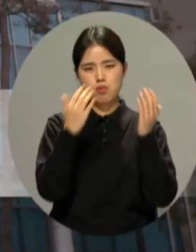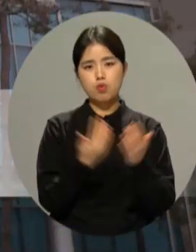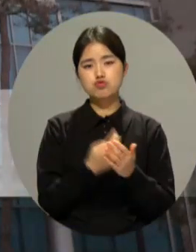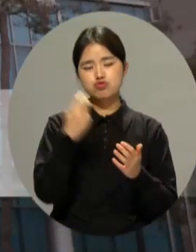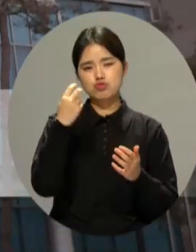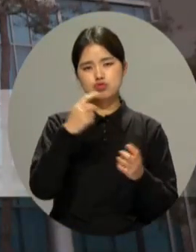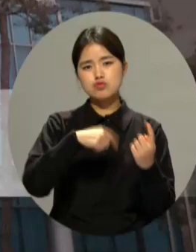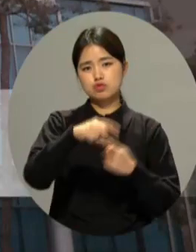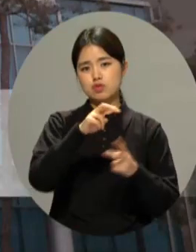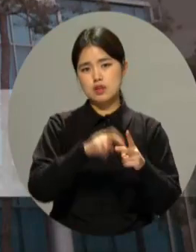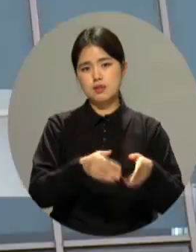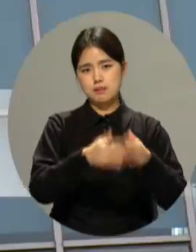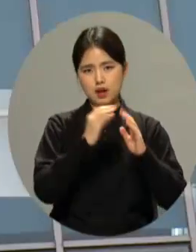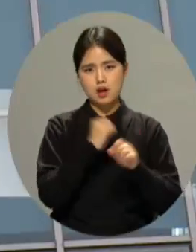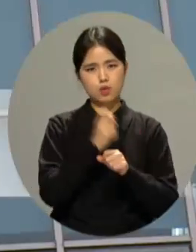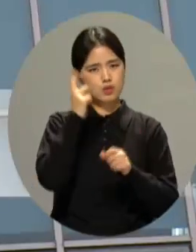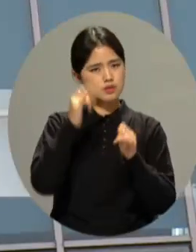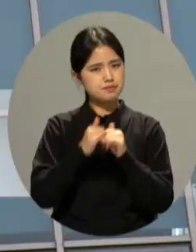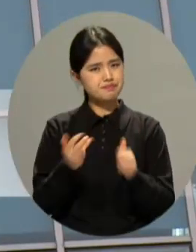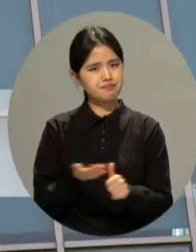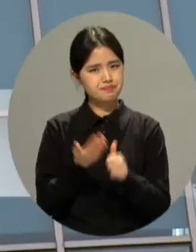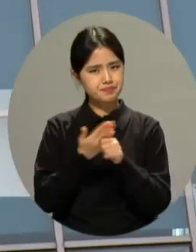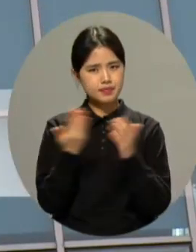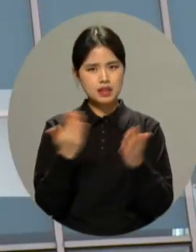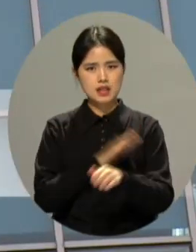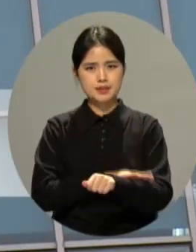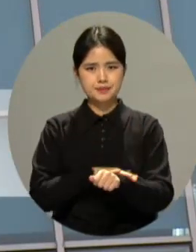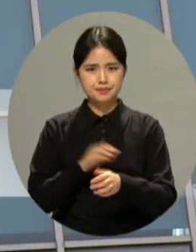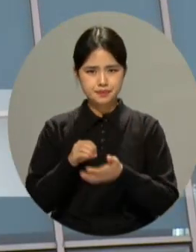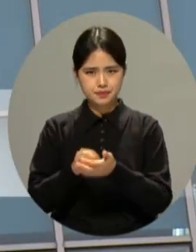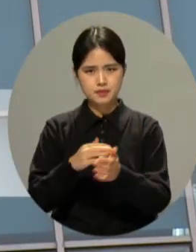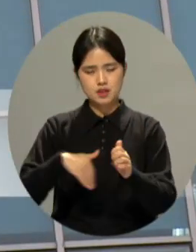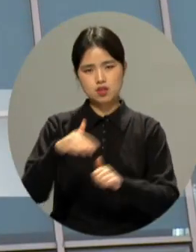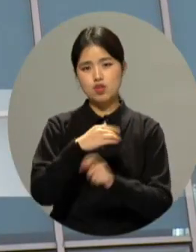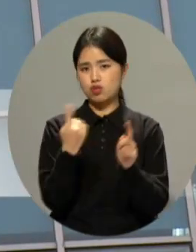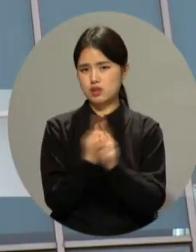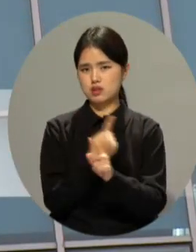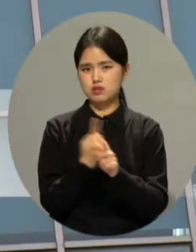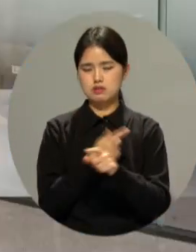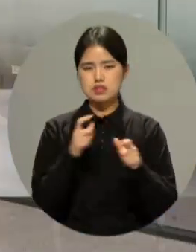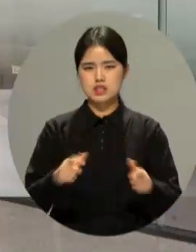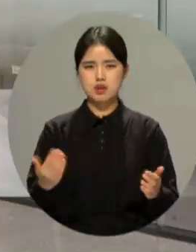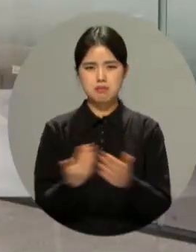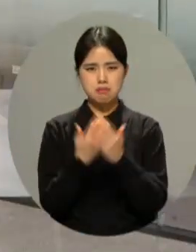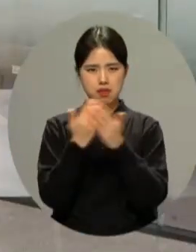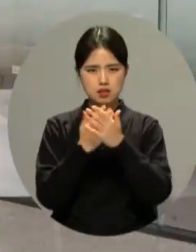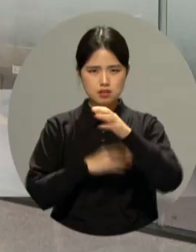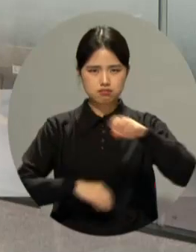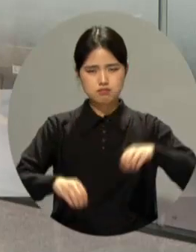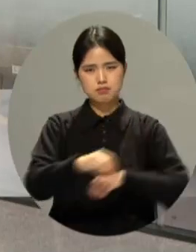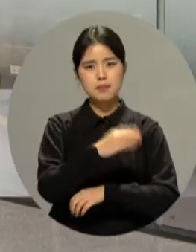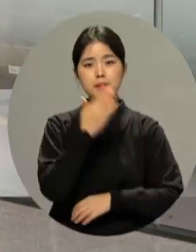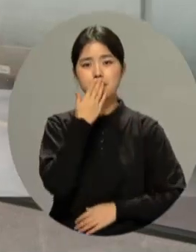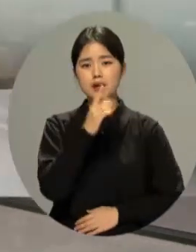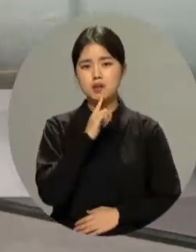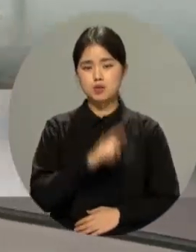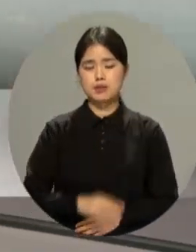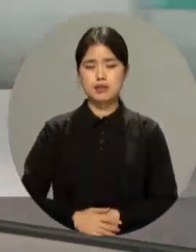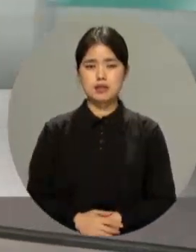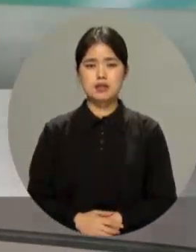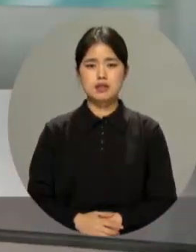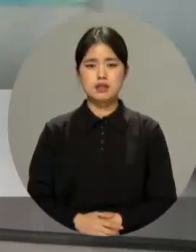설치하고 인제양성과 취창업 정주여건 개선 등 지역발전 선순환체계를 구축하게